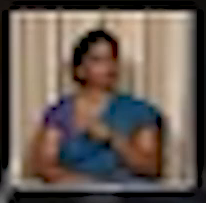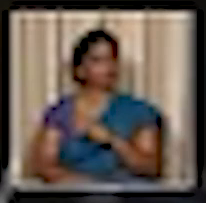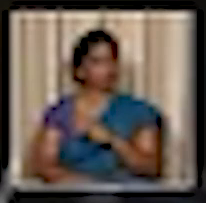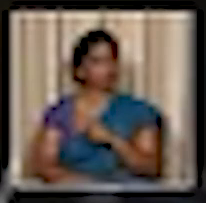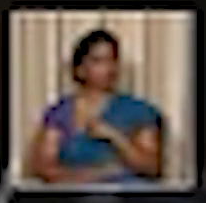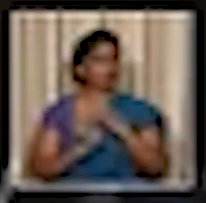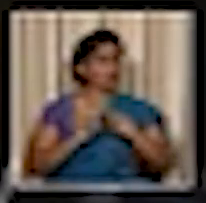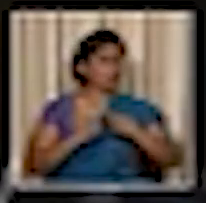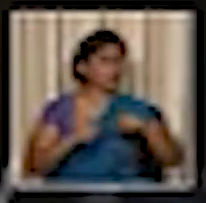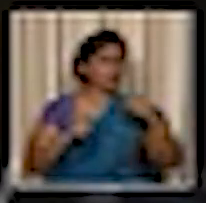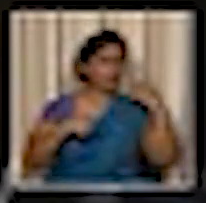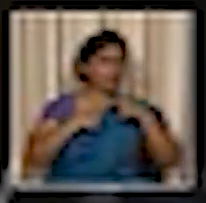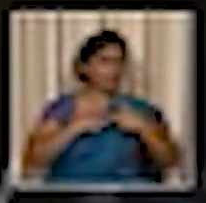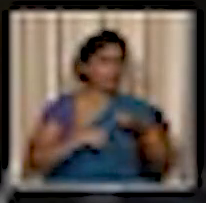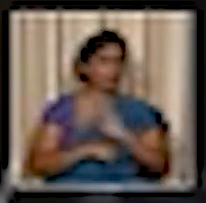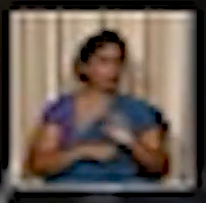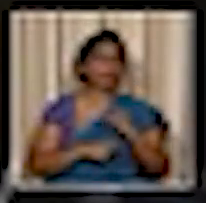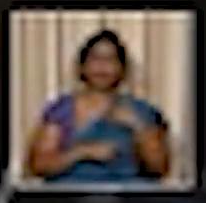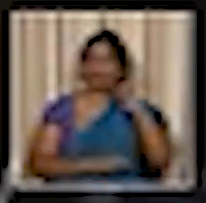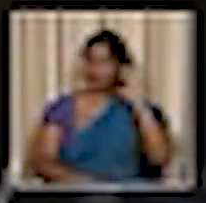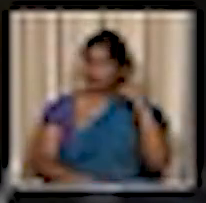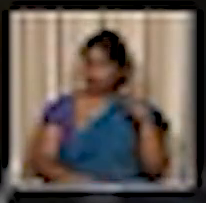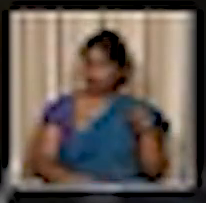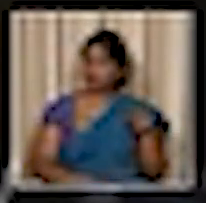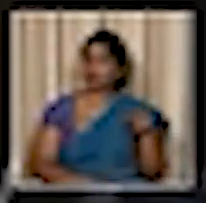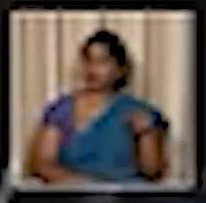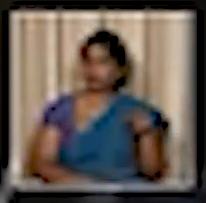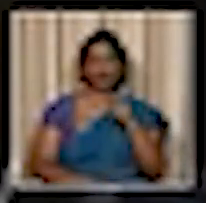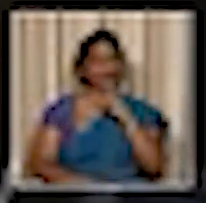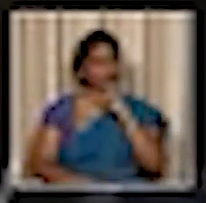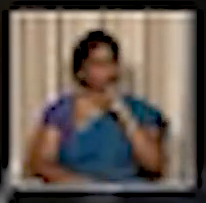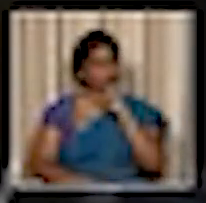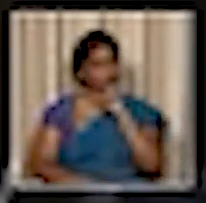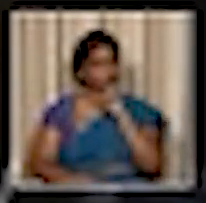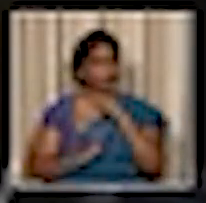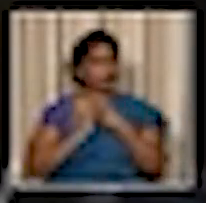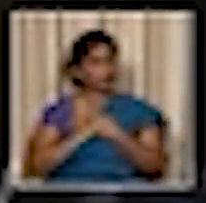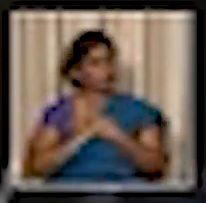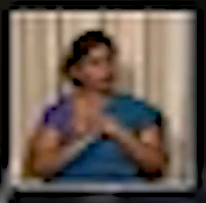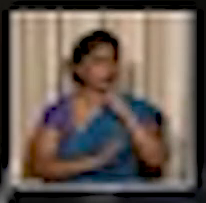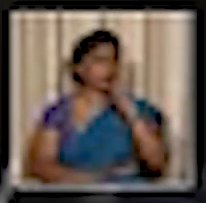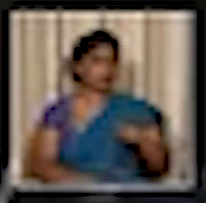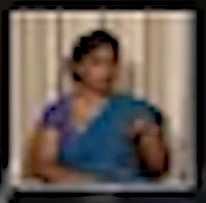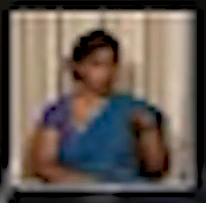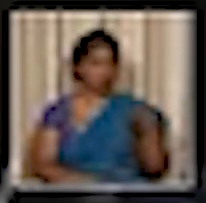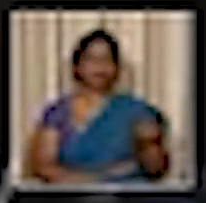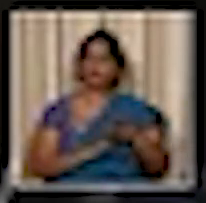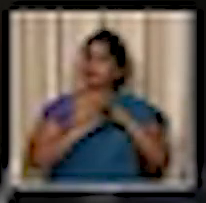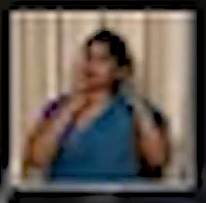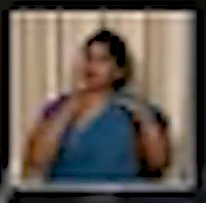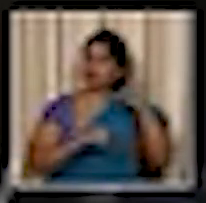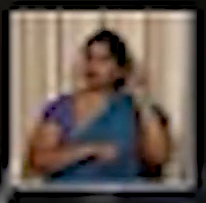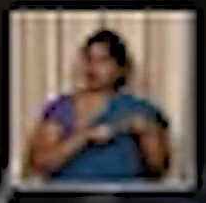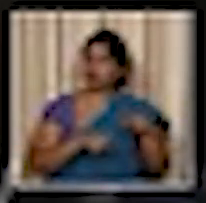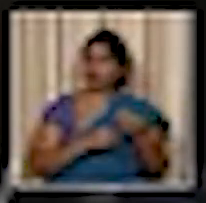වෙන කුමන හේතුවක් නිසාවත් නෙවෙයි, විශේෂයෙන්ම අධිකරණයේ ගෞරවනීය විනිසුරුවරුන් අති විශාල සංඛ්‍යාවක්